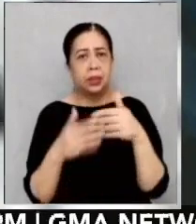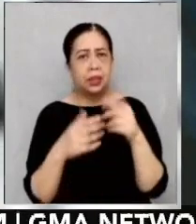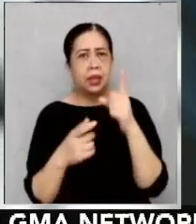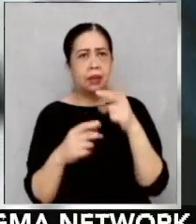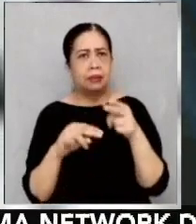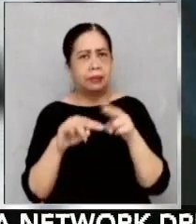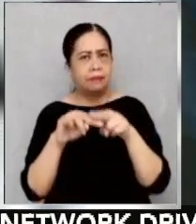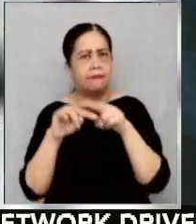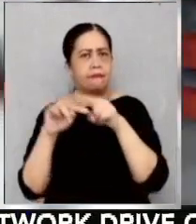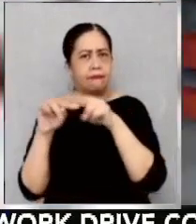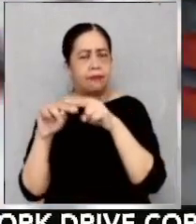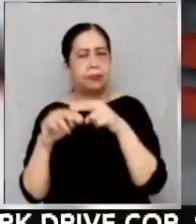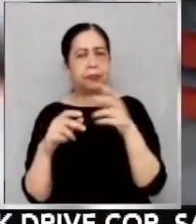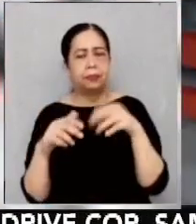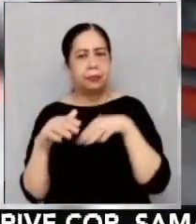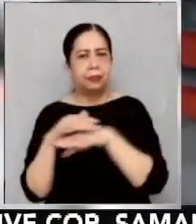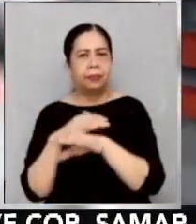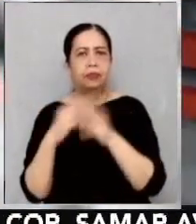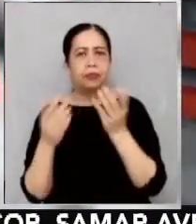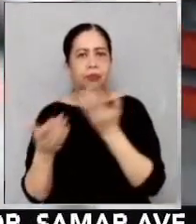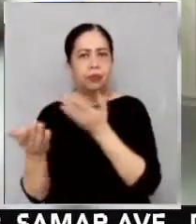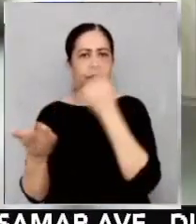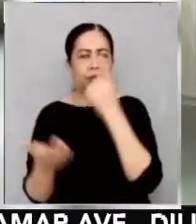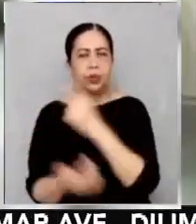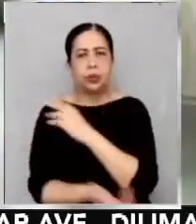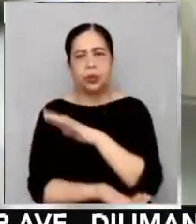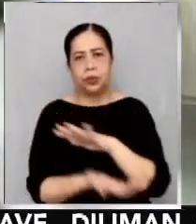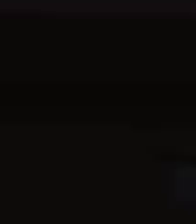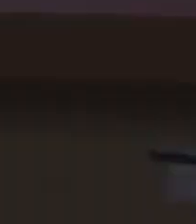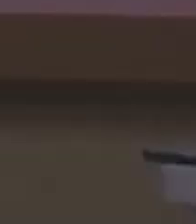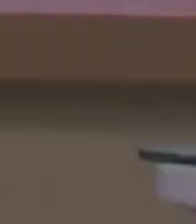ang mga na-admit dahil sa COVID-19.